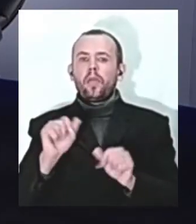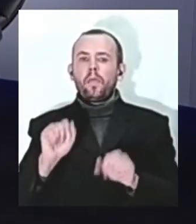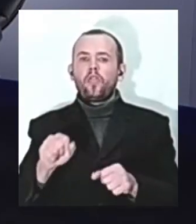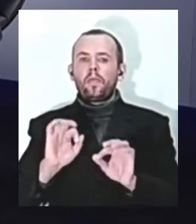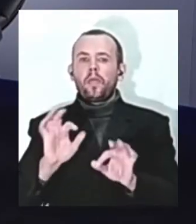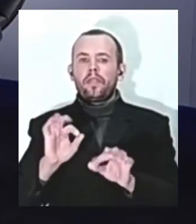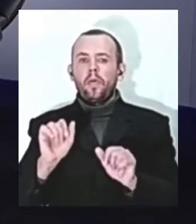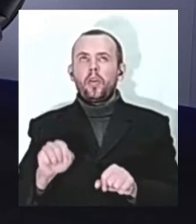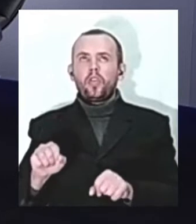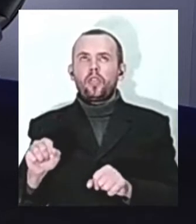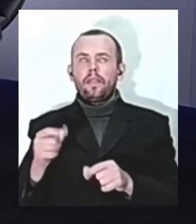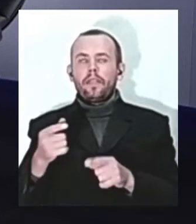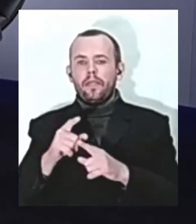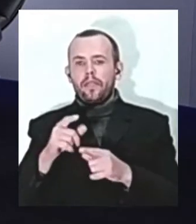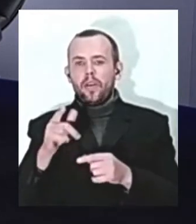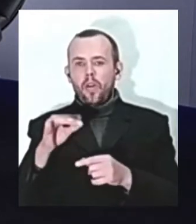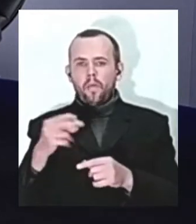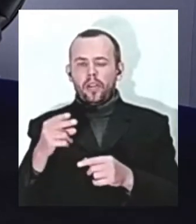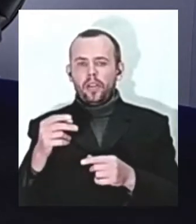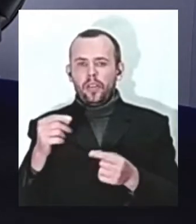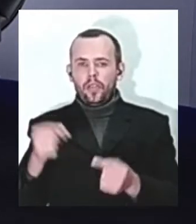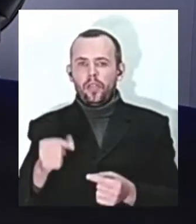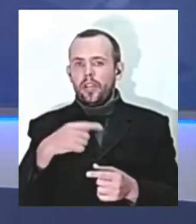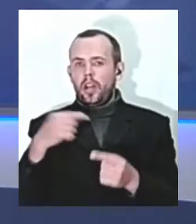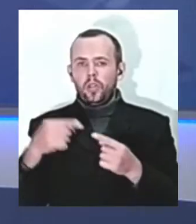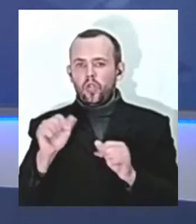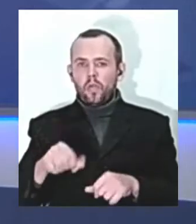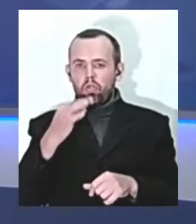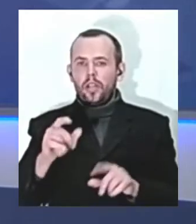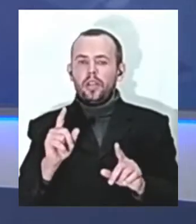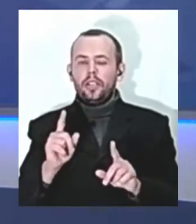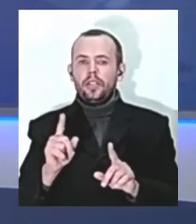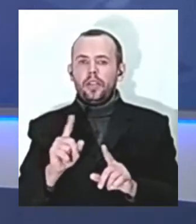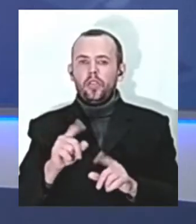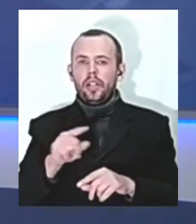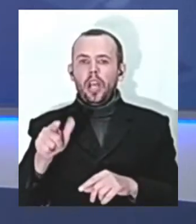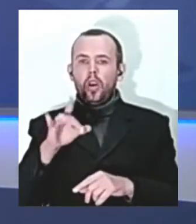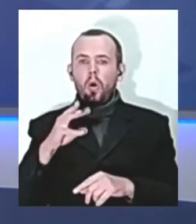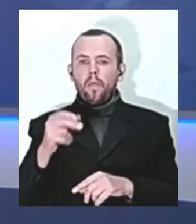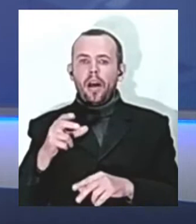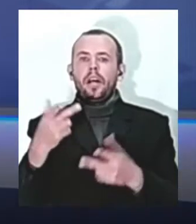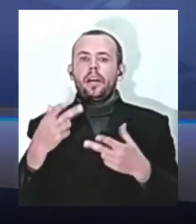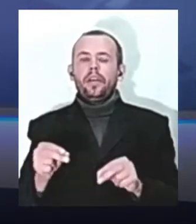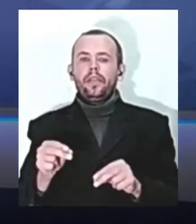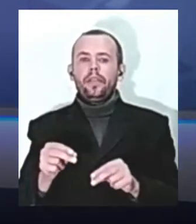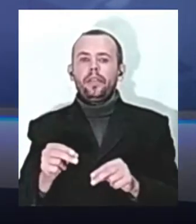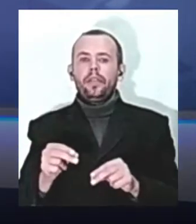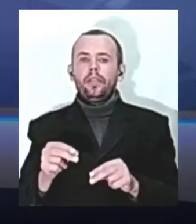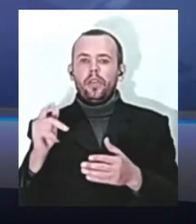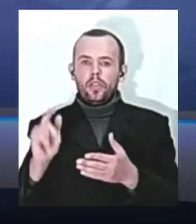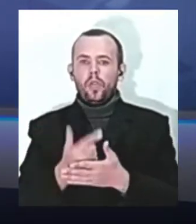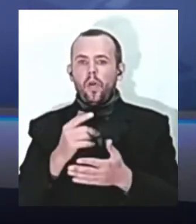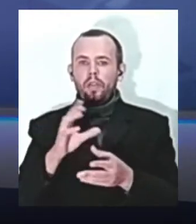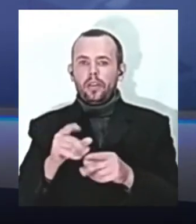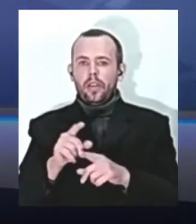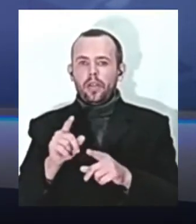якихось громадах конкретно? Я точно можу сказати, що в тих громадах, де, знову ж таки, про заробітну плату,